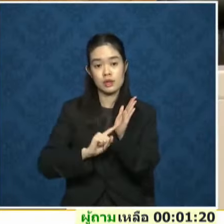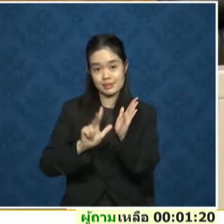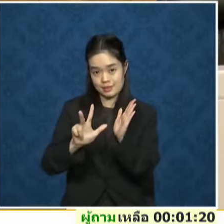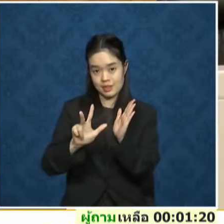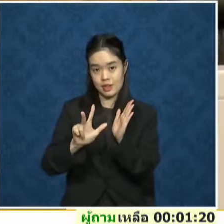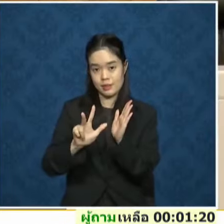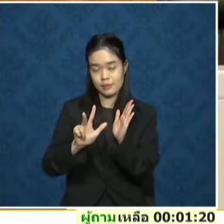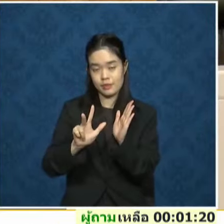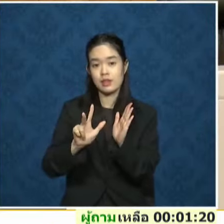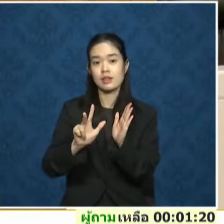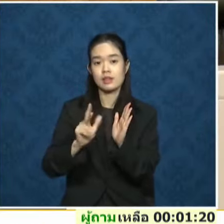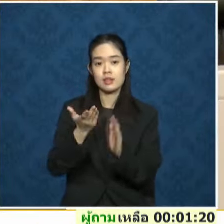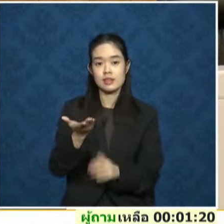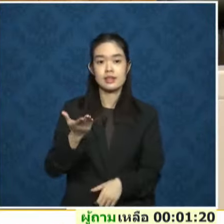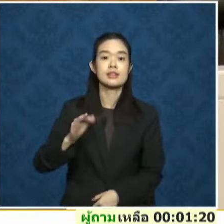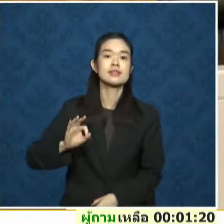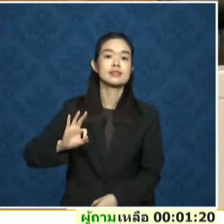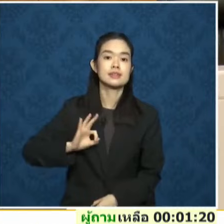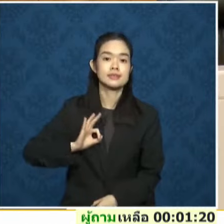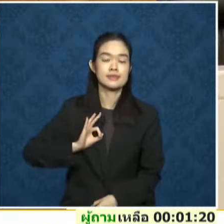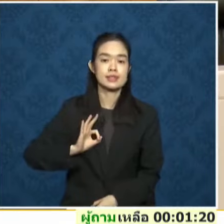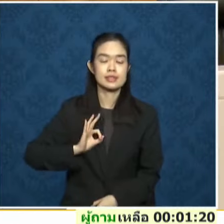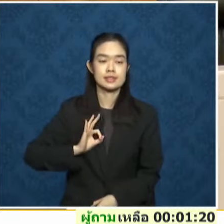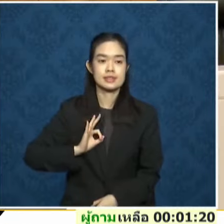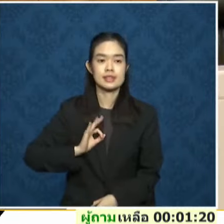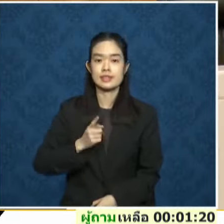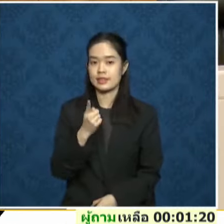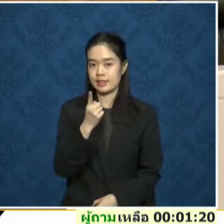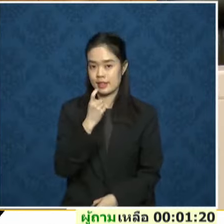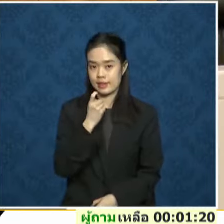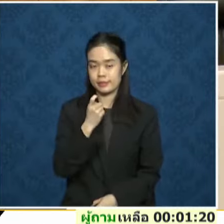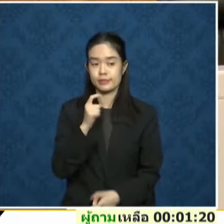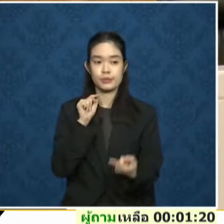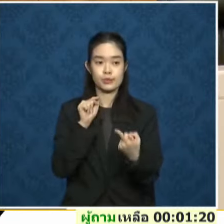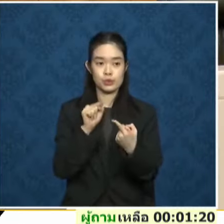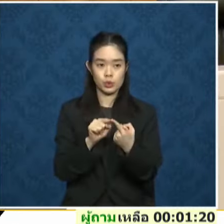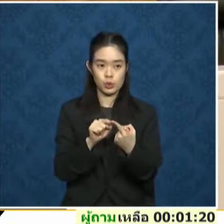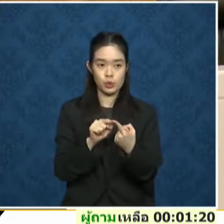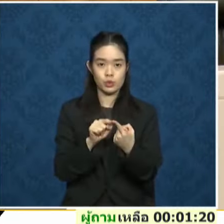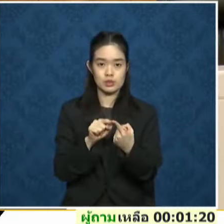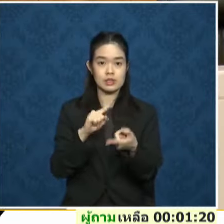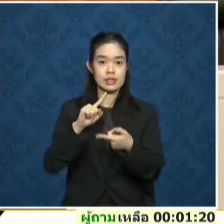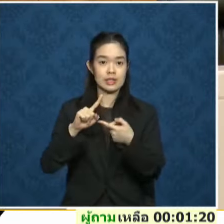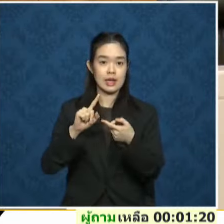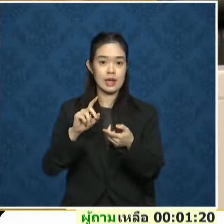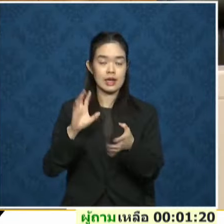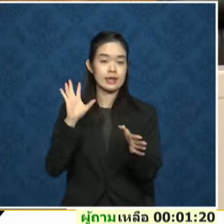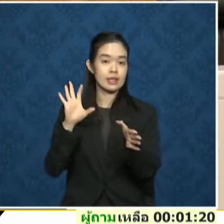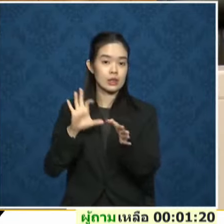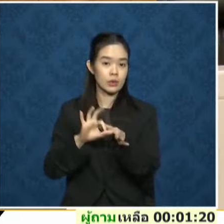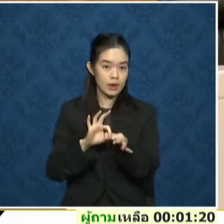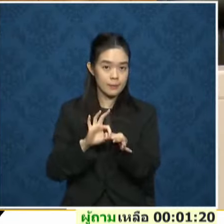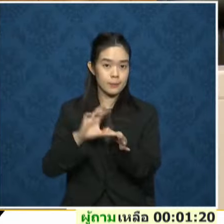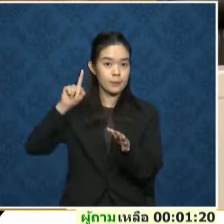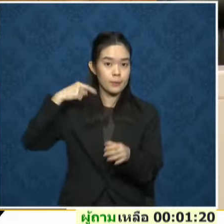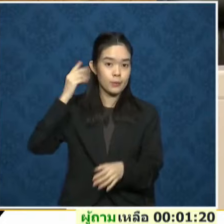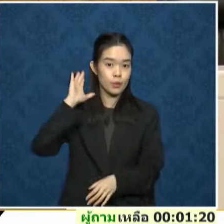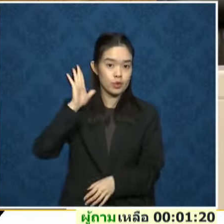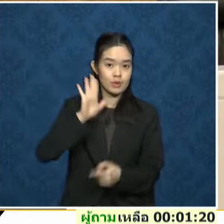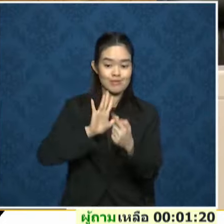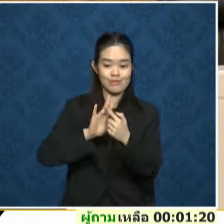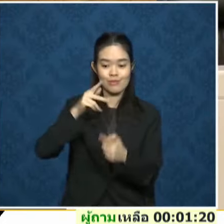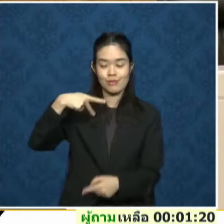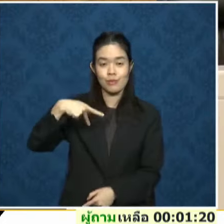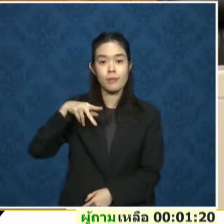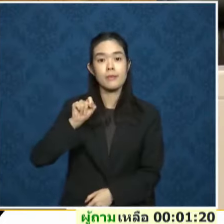านสมาชิกผู้ทรงเกียรติคําถามนะครับเรื่องของการคุกคามของบุคลากรท